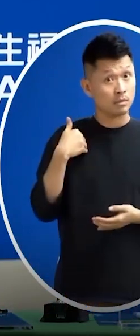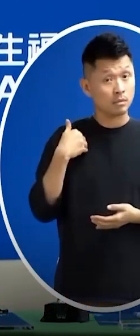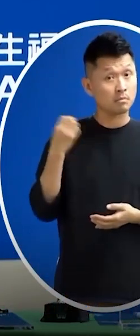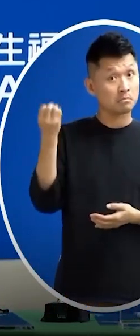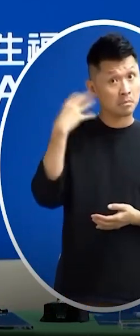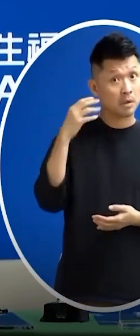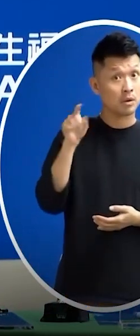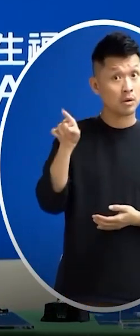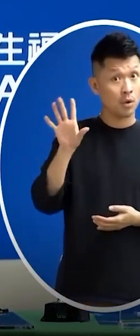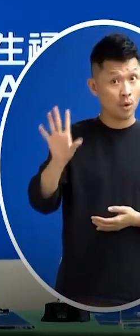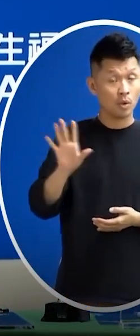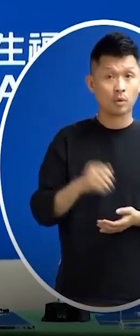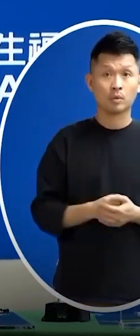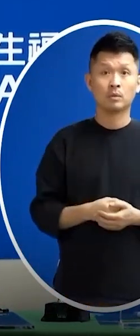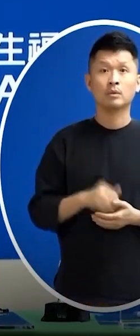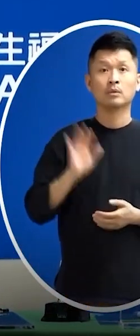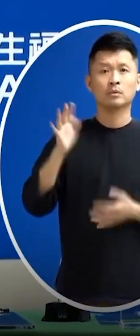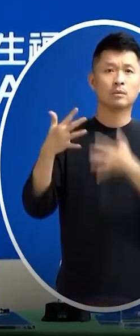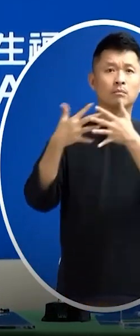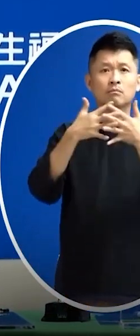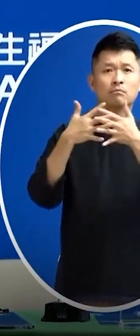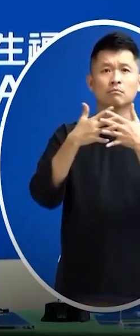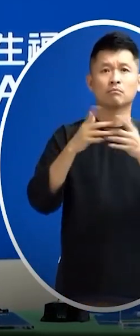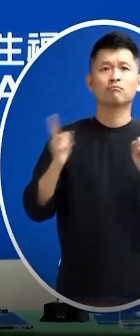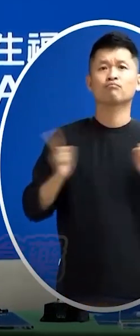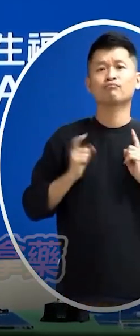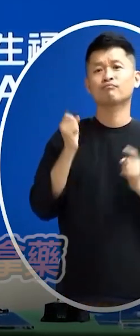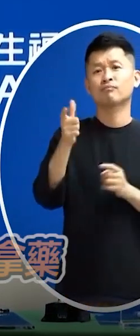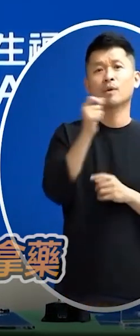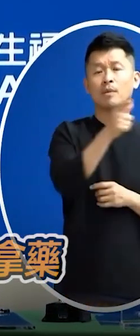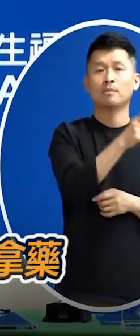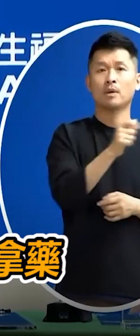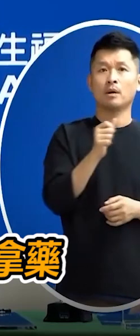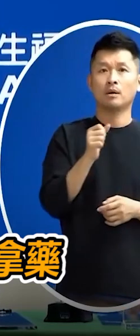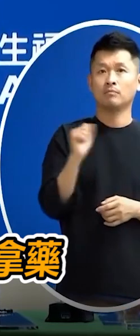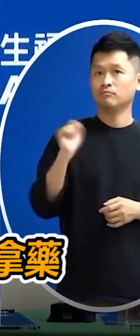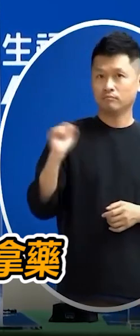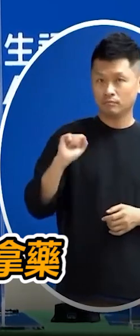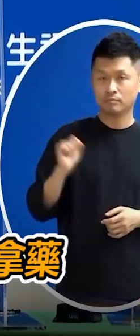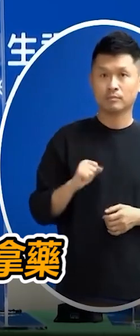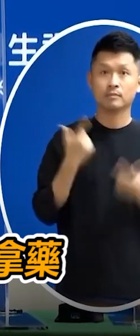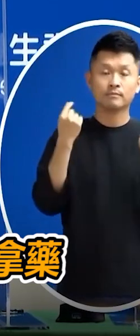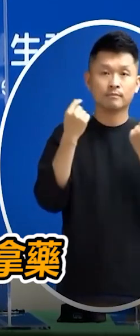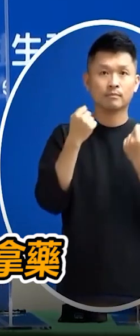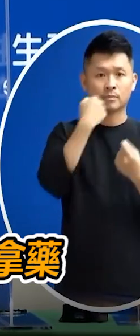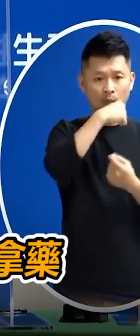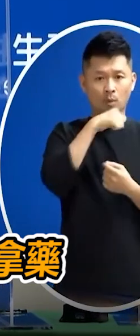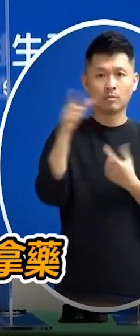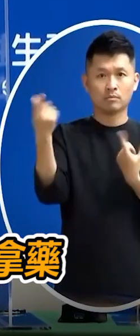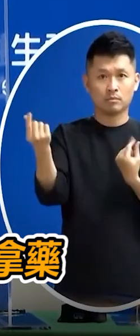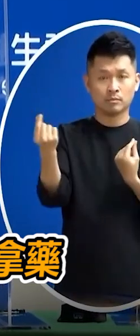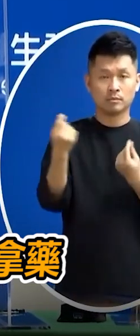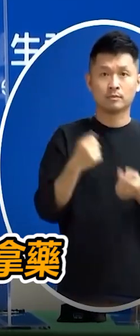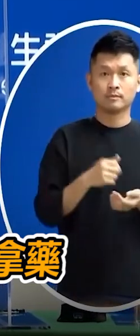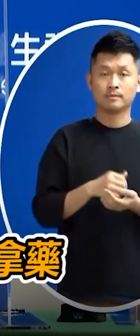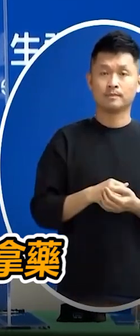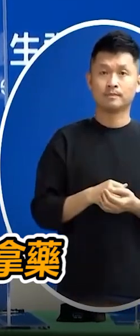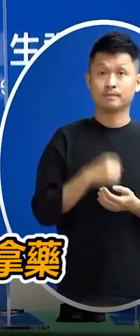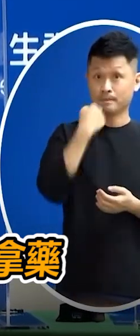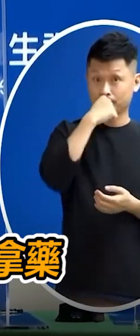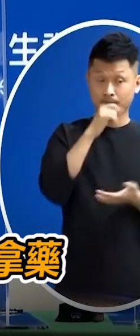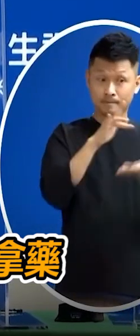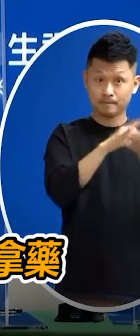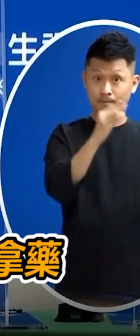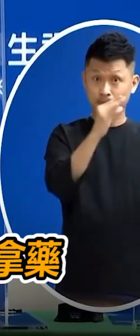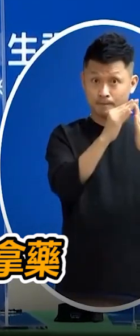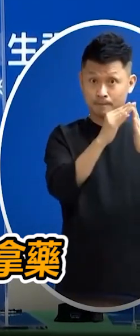美国就是随便就可以来使用，他还是要透过医师的处方。台湾也是一样，他也可以在药